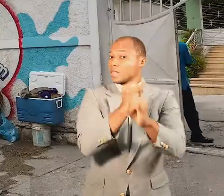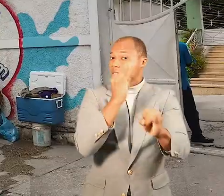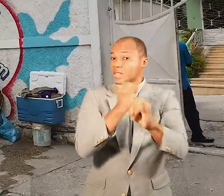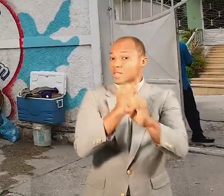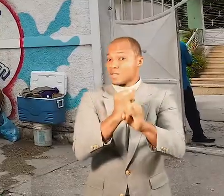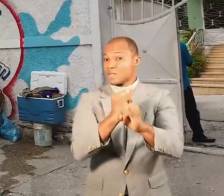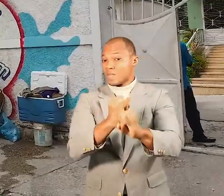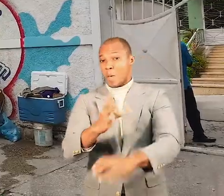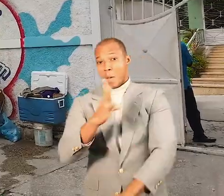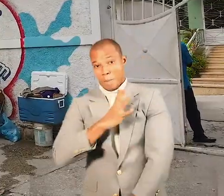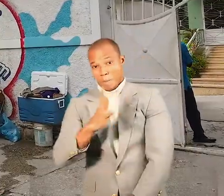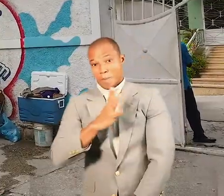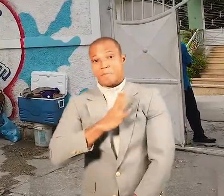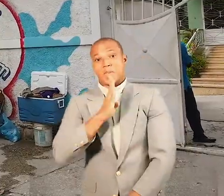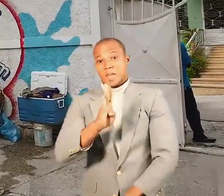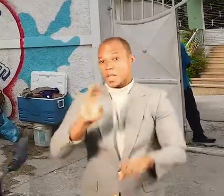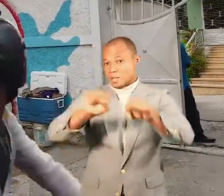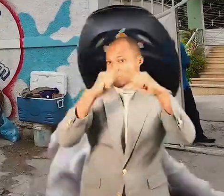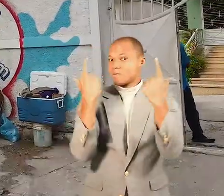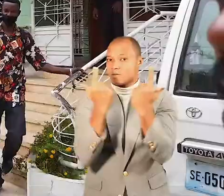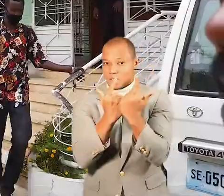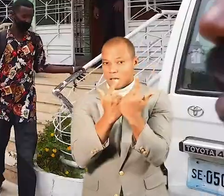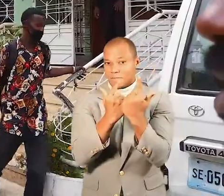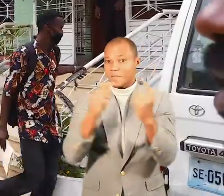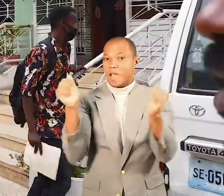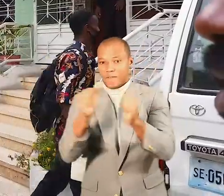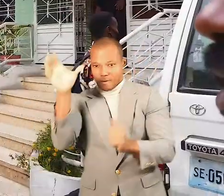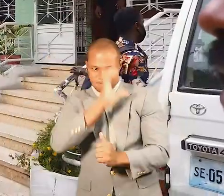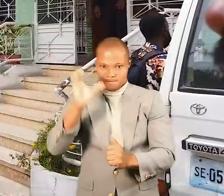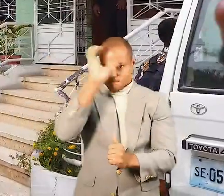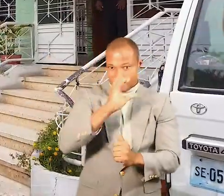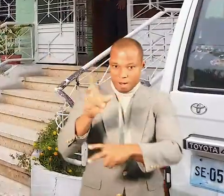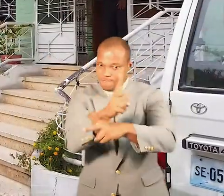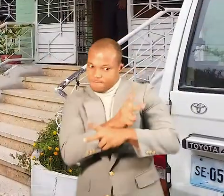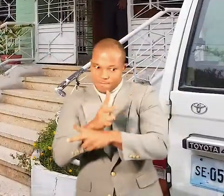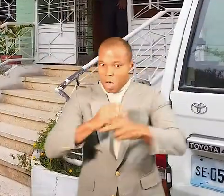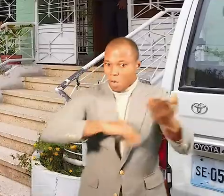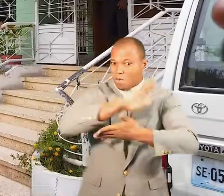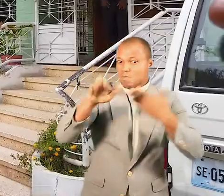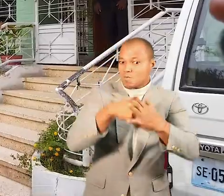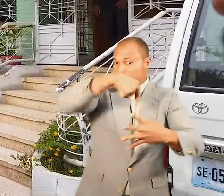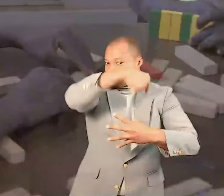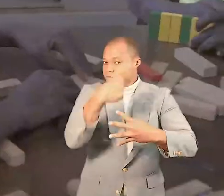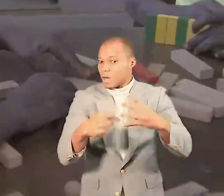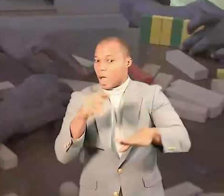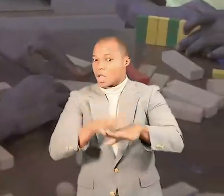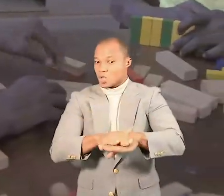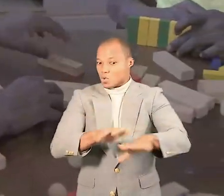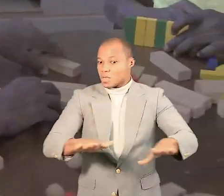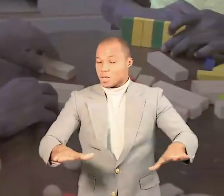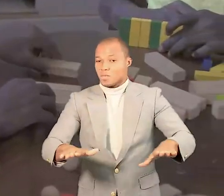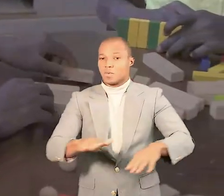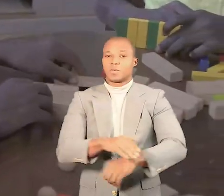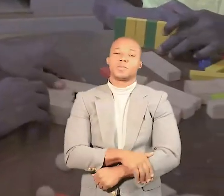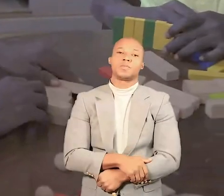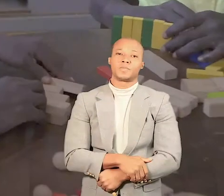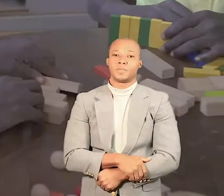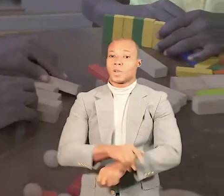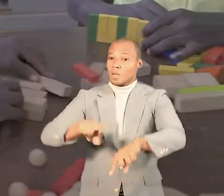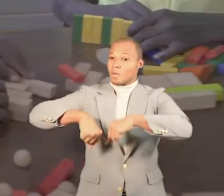Institut bien-être social ak recherche kap gérer tout sa passé qui gen a rewè ak ti moun.